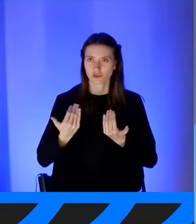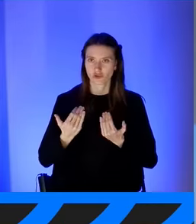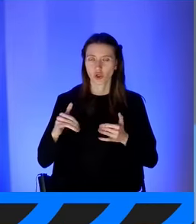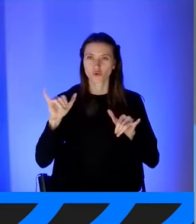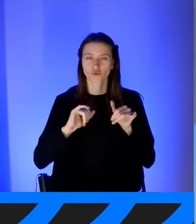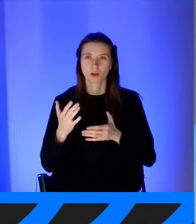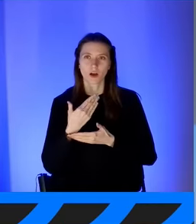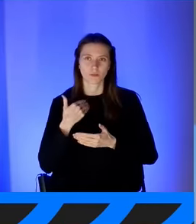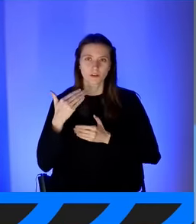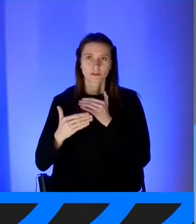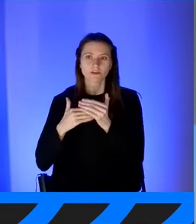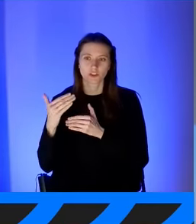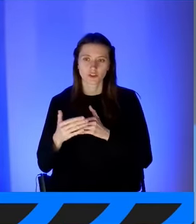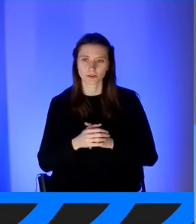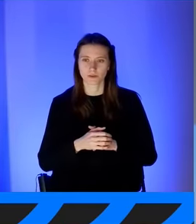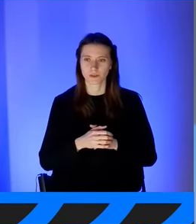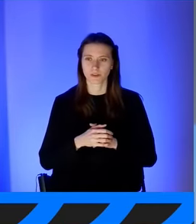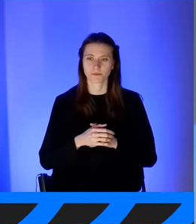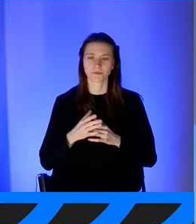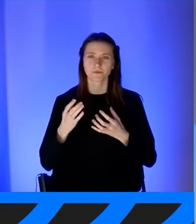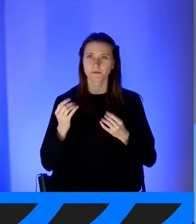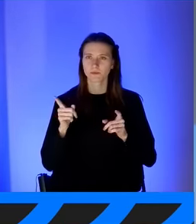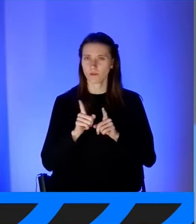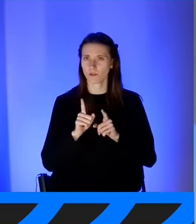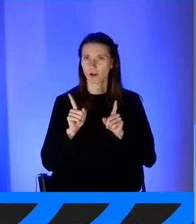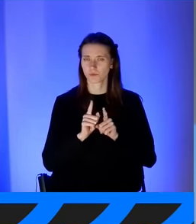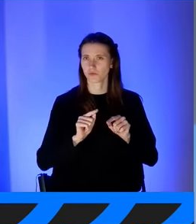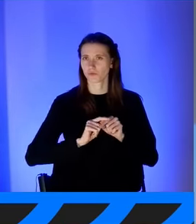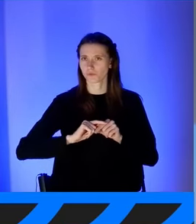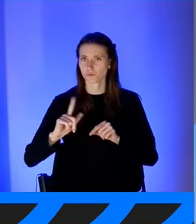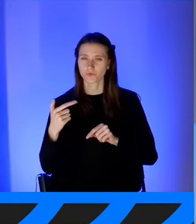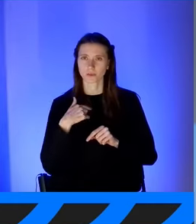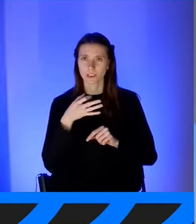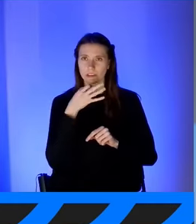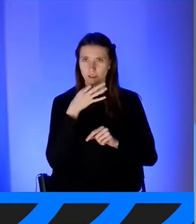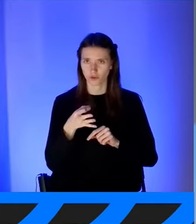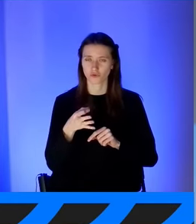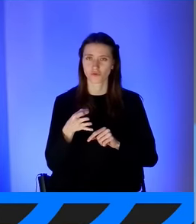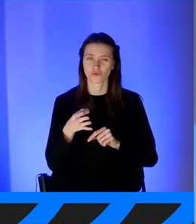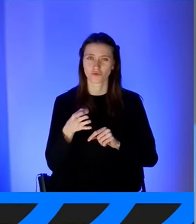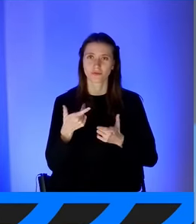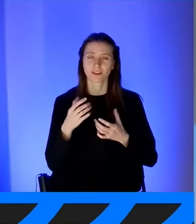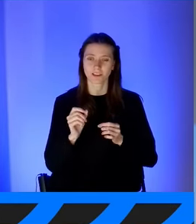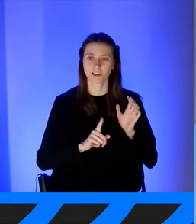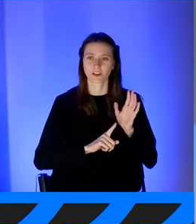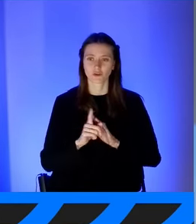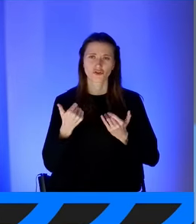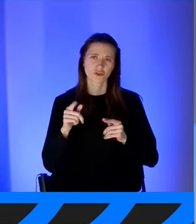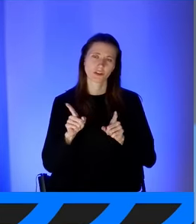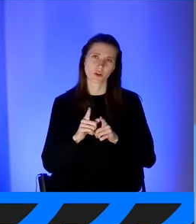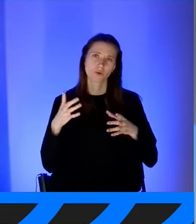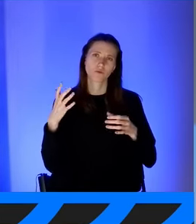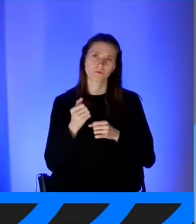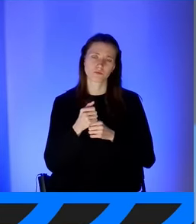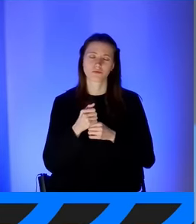Почему ещ доклад Если честно не начался я скажу когда он начнётся Сейчас скорее некоторое вводное слово ждём